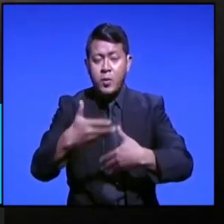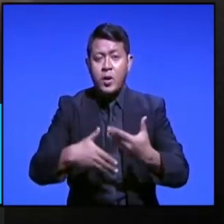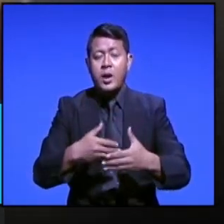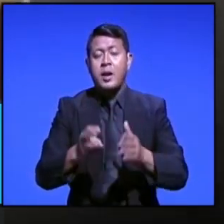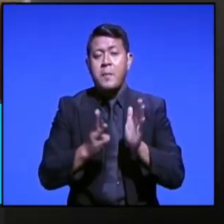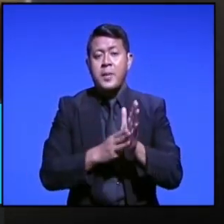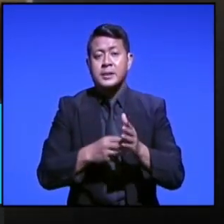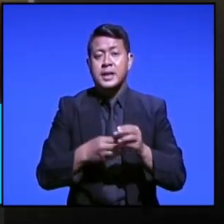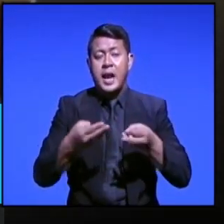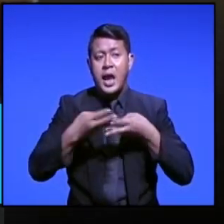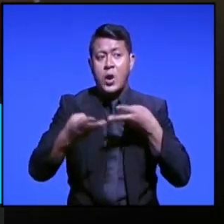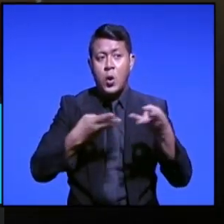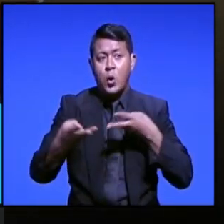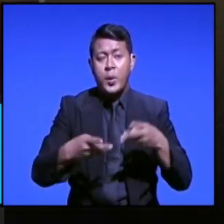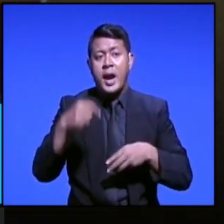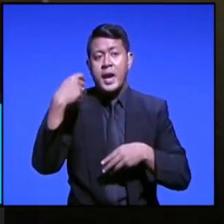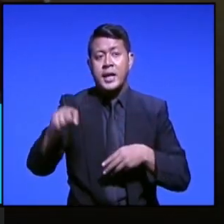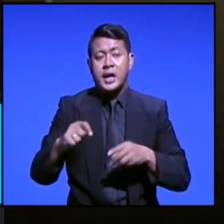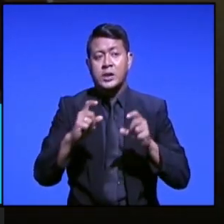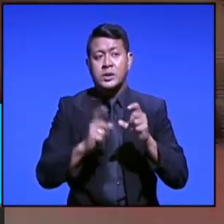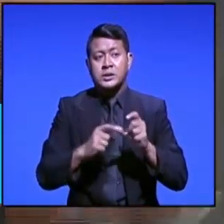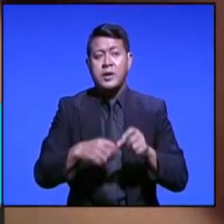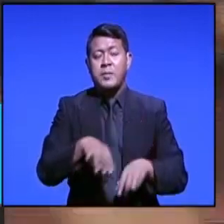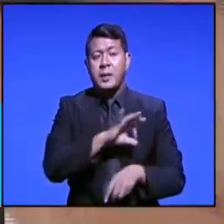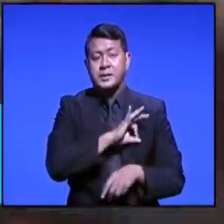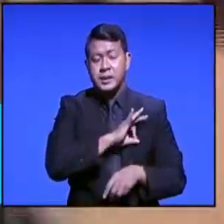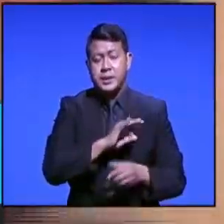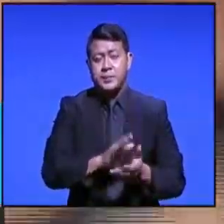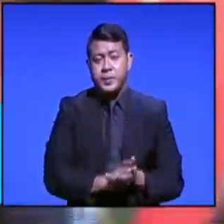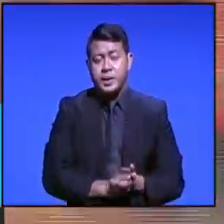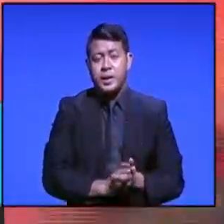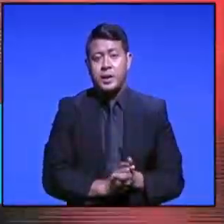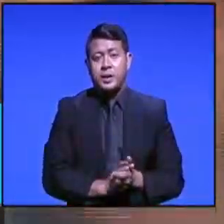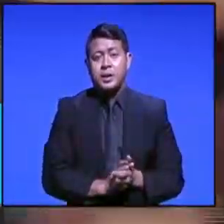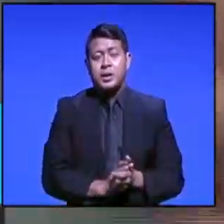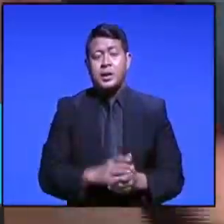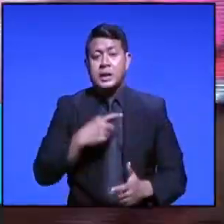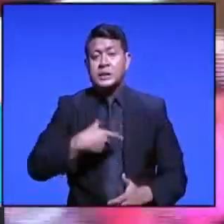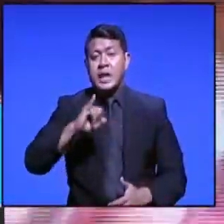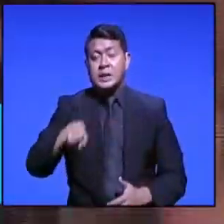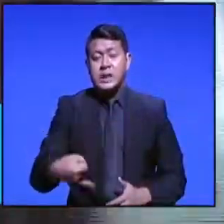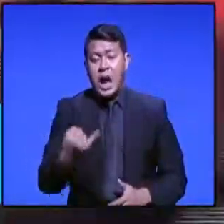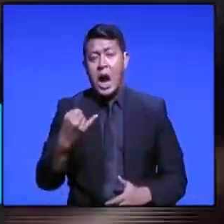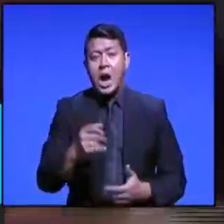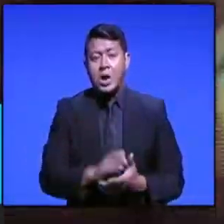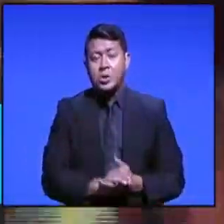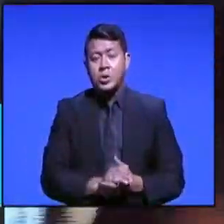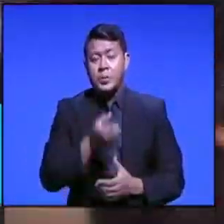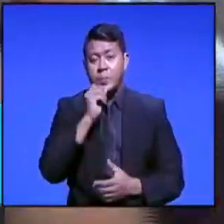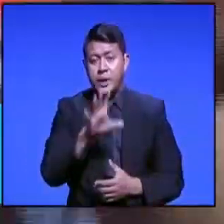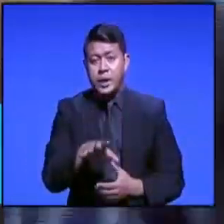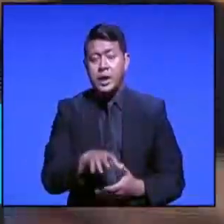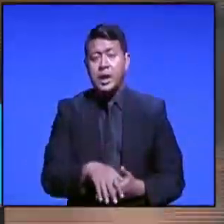isu-isu ekonomi strategis di kantor staf presiden. Terkait peran para tersangka, Jaksa Agung Muda Tindak Pidana Khusus